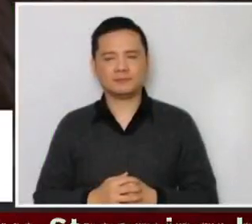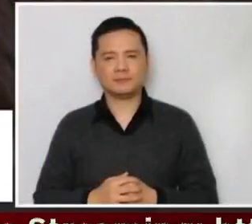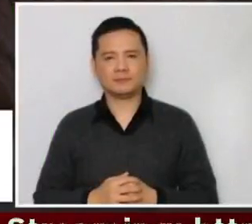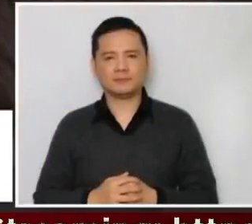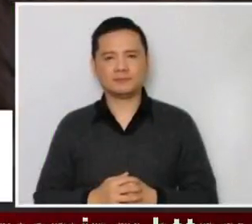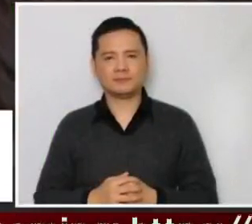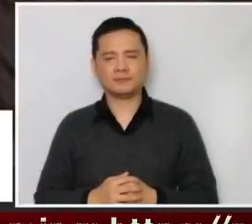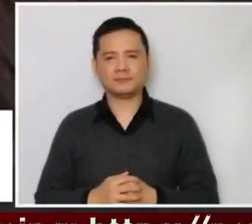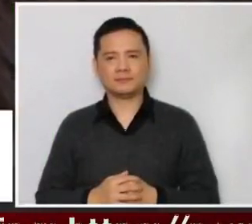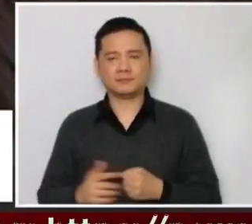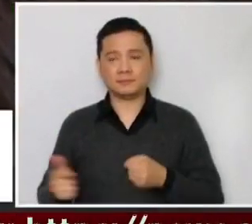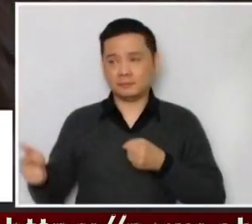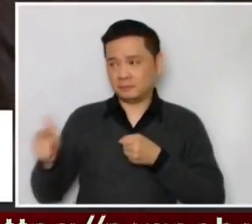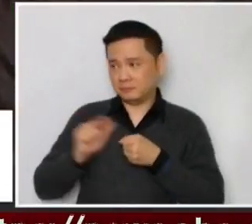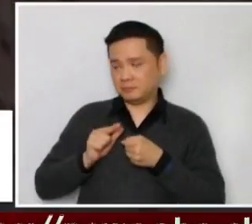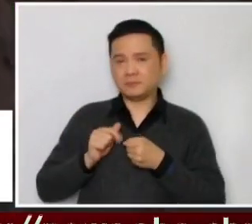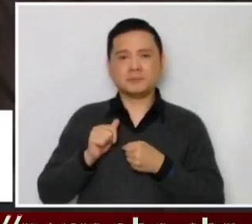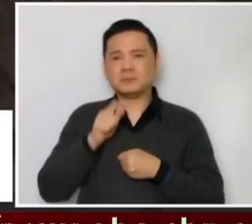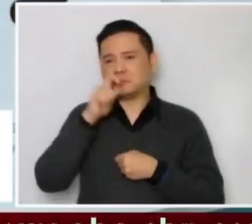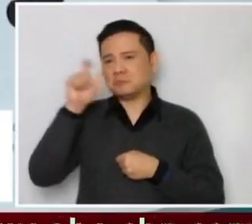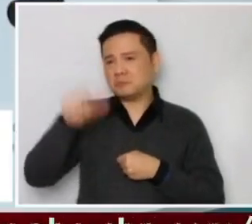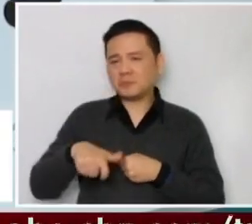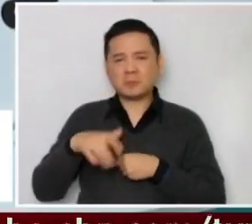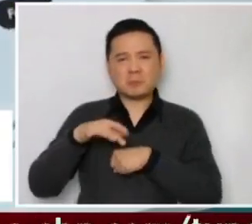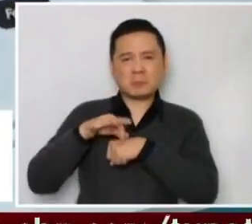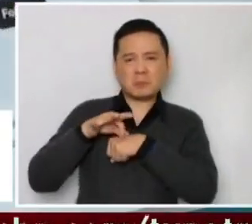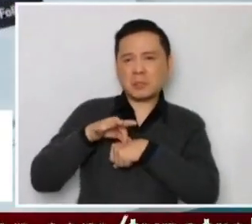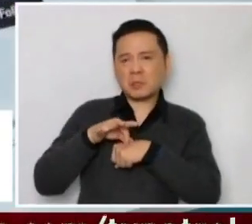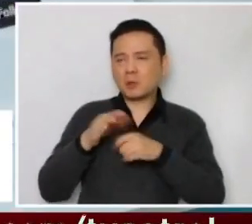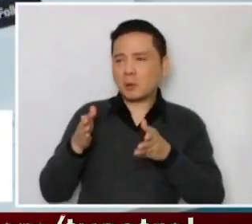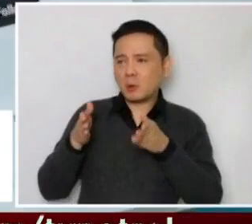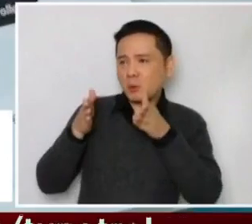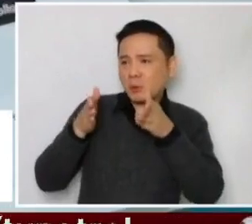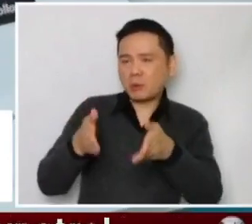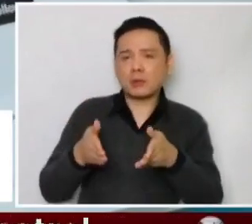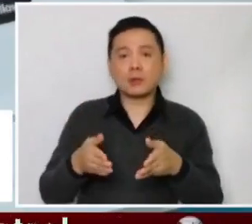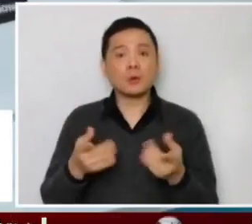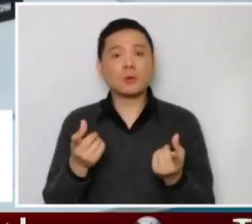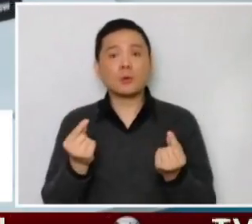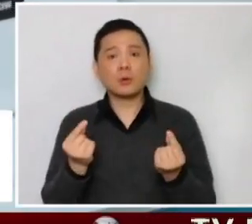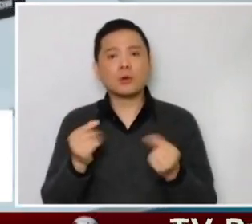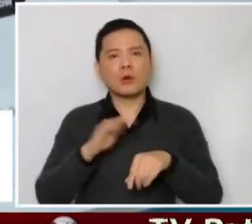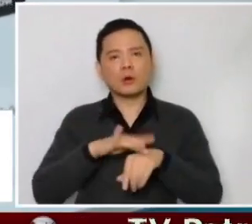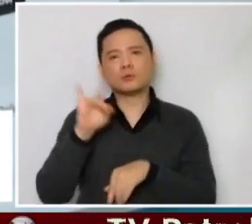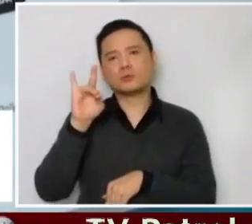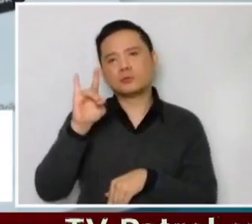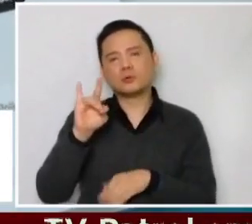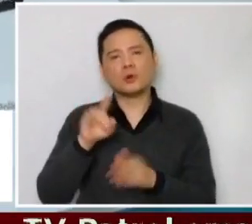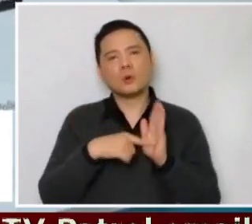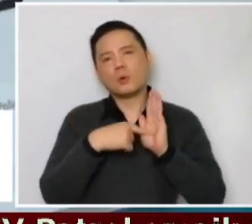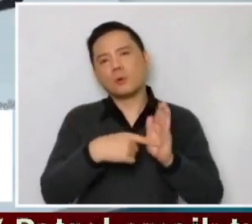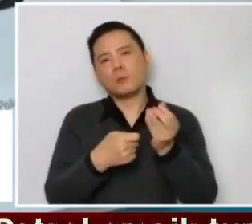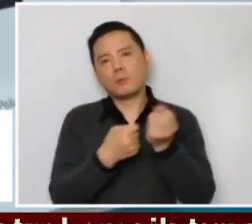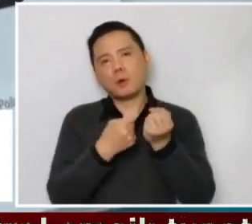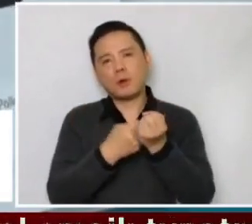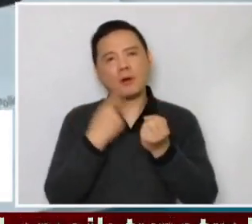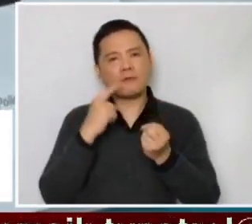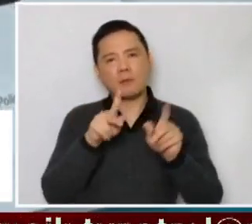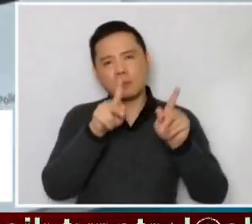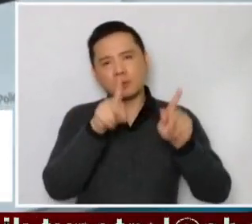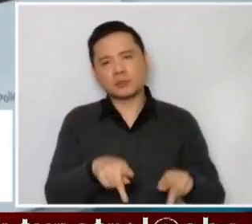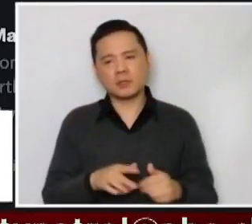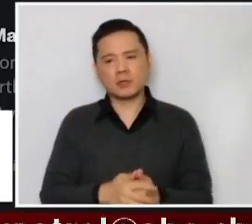Hindi na sa kalsada, kundi sa social media na ang labanan ng pagpapakita ng suporta sa isang kandidato, lalo na ngayong